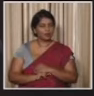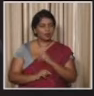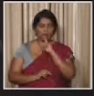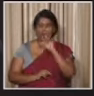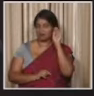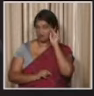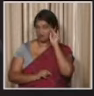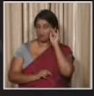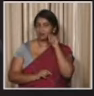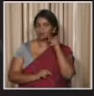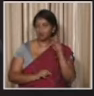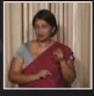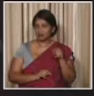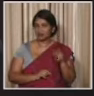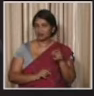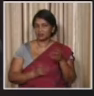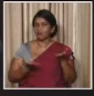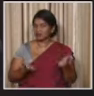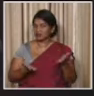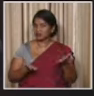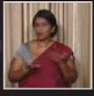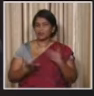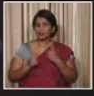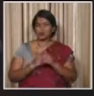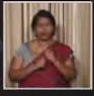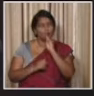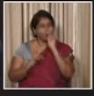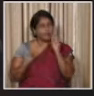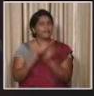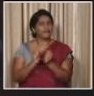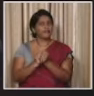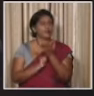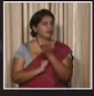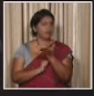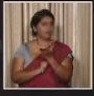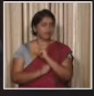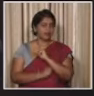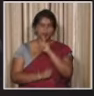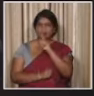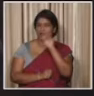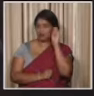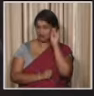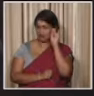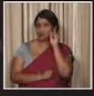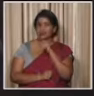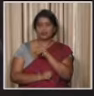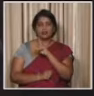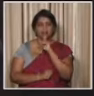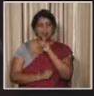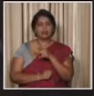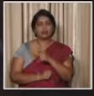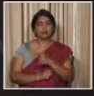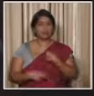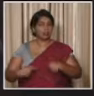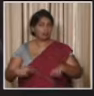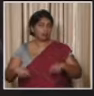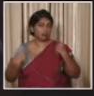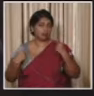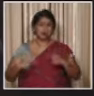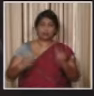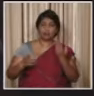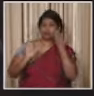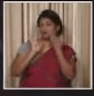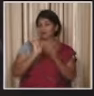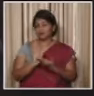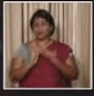මේක මේ මේ මේ අපි කරන්නේ පව් වැඩක් නේද කියන කාරණේ මම අහනවා. Mang ekai kian mek me targa karala, oppu